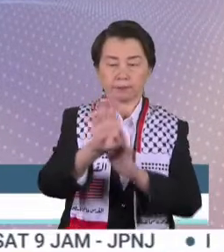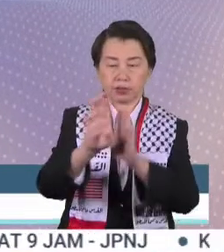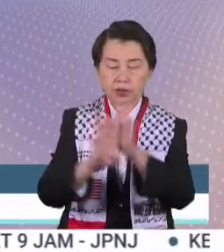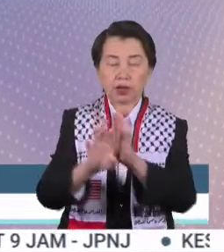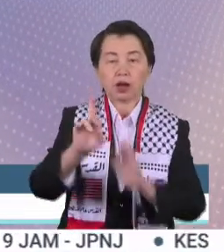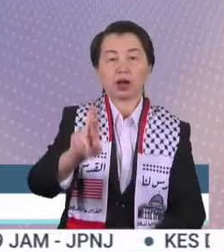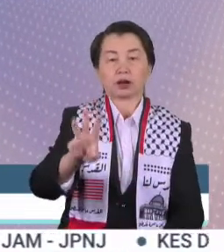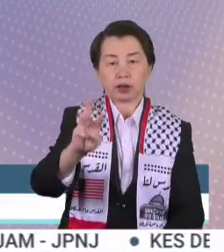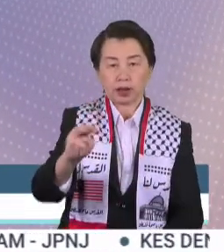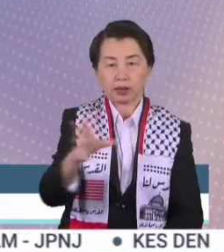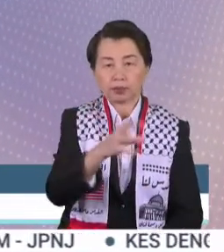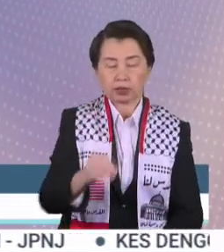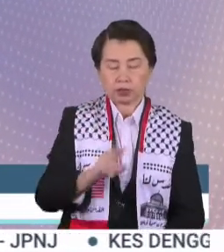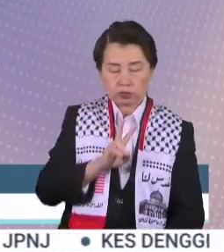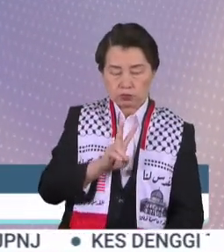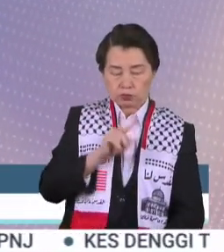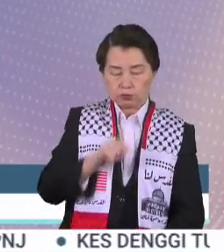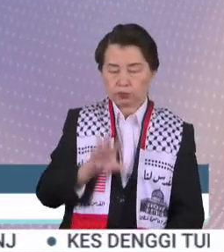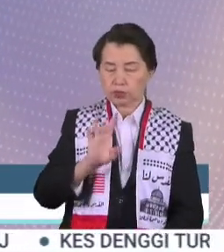RM29.6 bilion dan